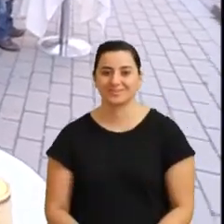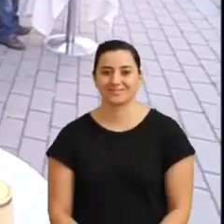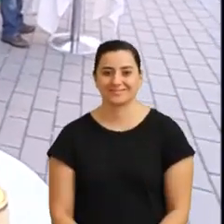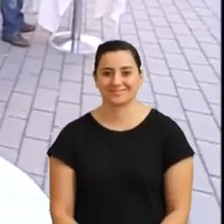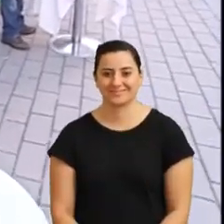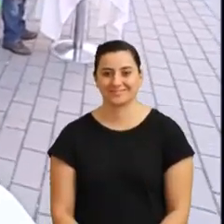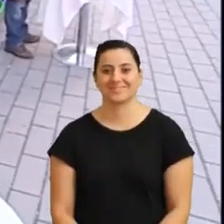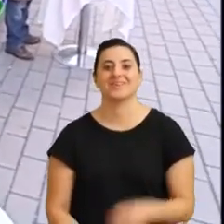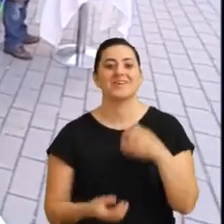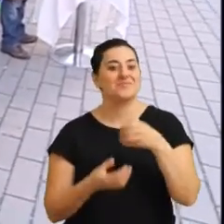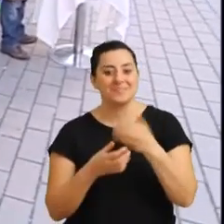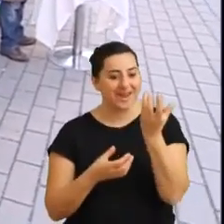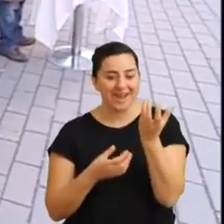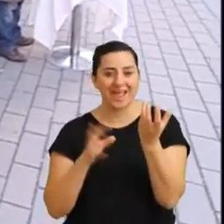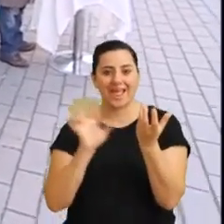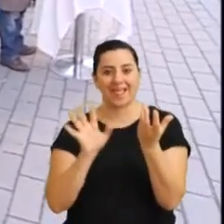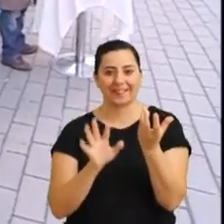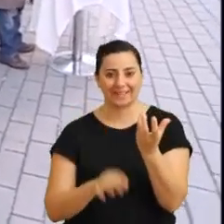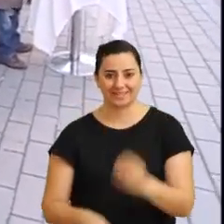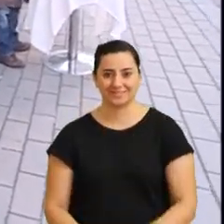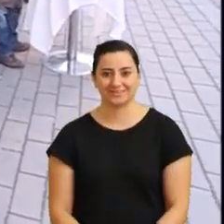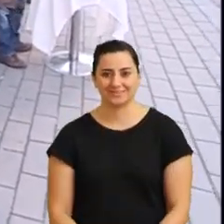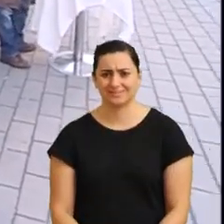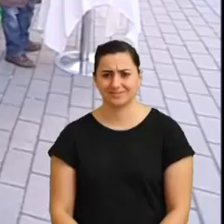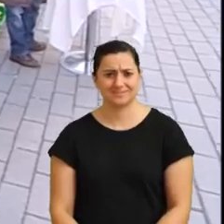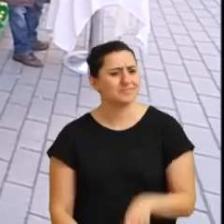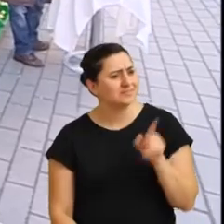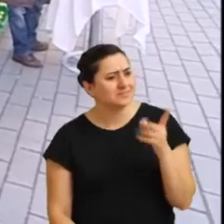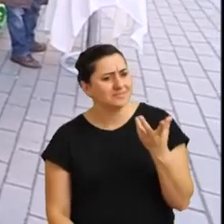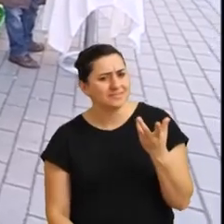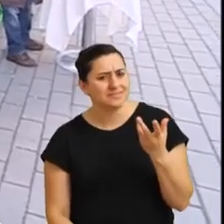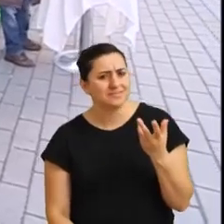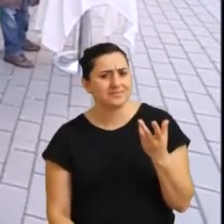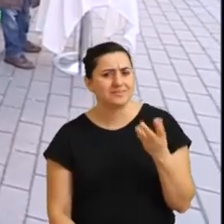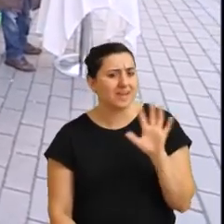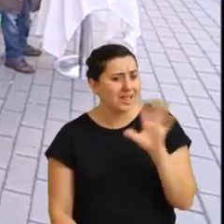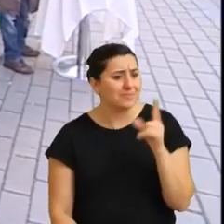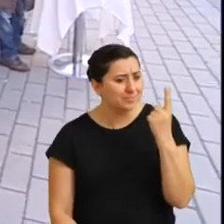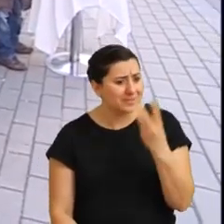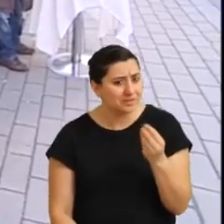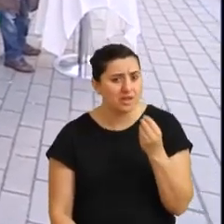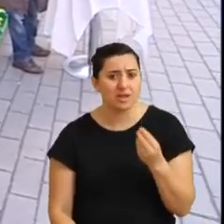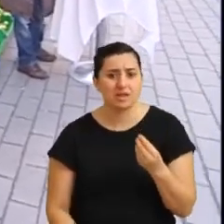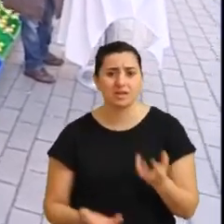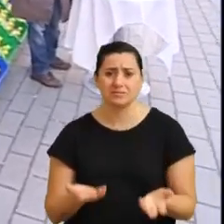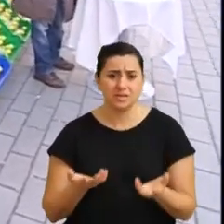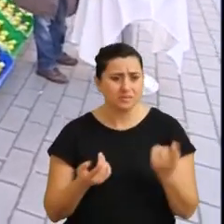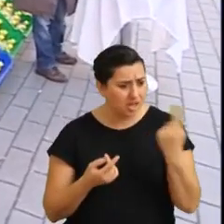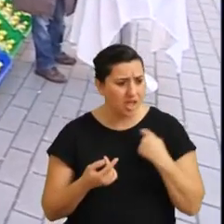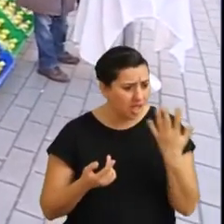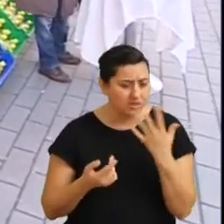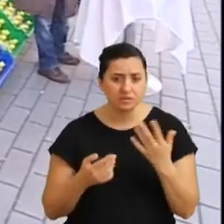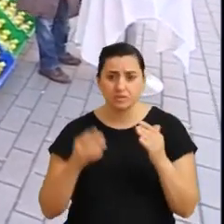Buyurun. Bardağı 50 kuruştan veriyorum. Buyurun. Ya sen niye... 50 kuruş dedi. 50 kuruş değil 1 lira. Ama 50 kuruş dedi. İntihar